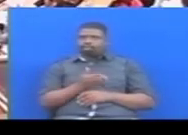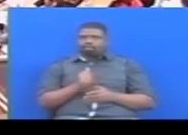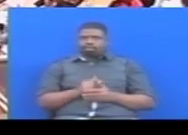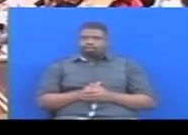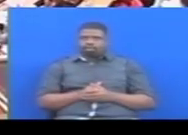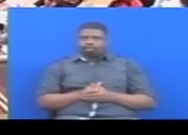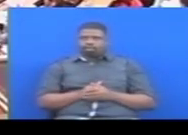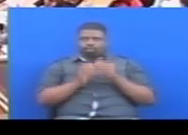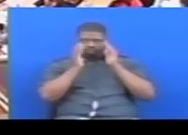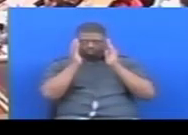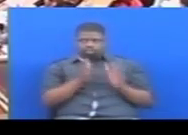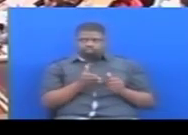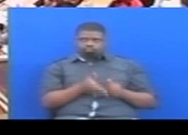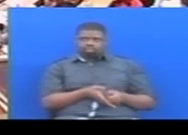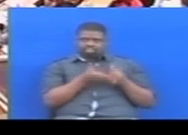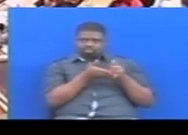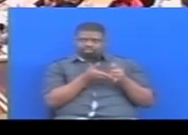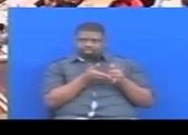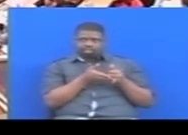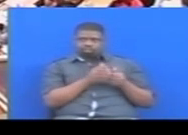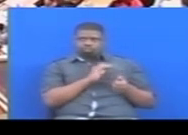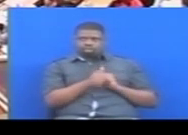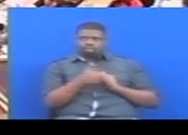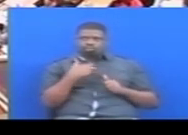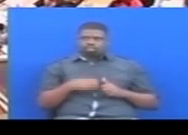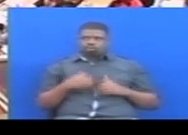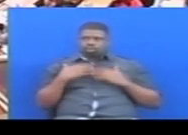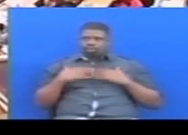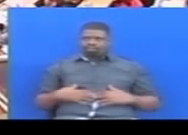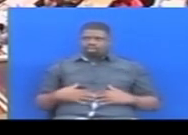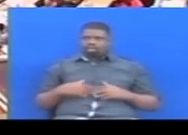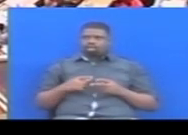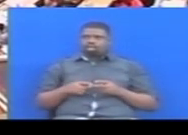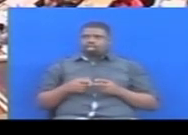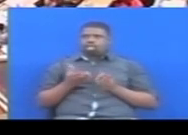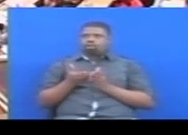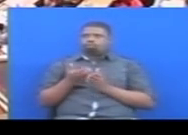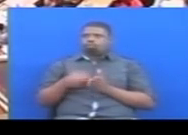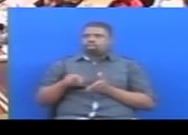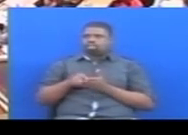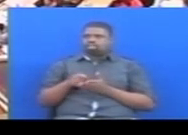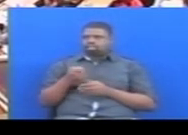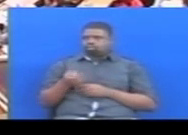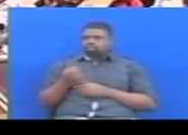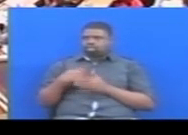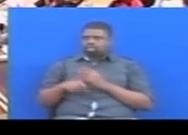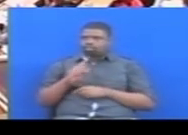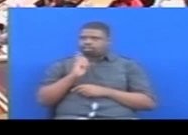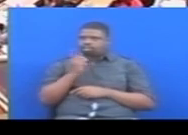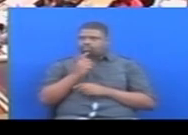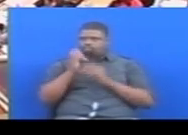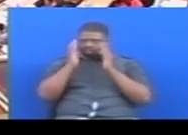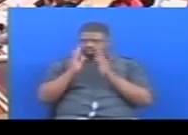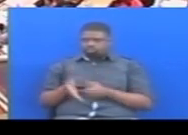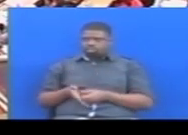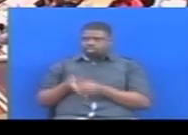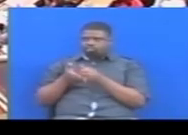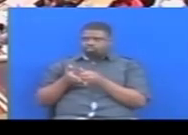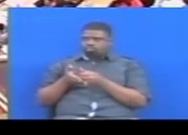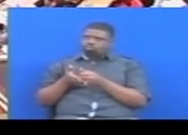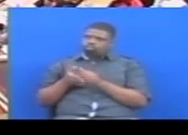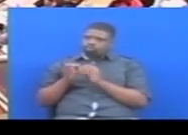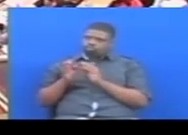Mheshimiwa Spika, kwa niaba ya Mheshimiwa Waziri wa Afya naomba kuongezea kidogo kwenye majibu ya Mheshimiwa Naibu Waziri wa Afya pamoja